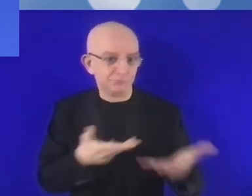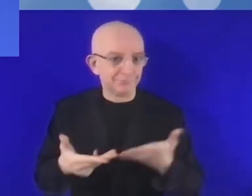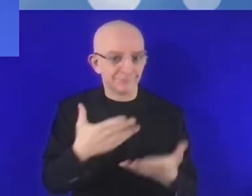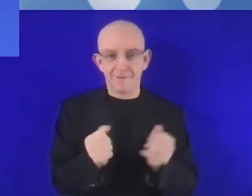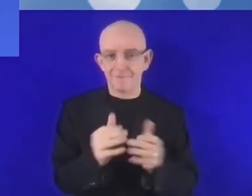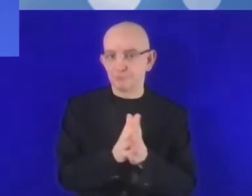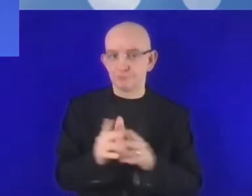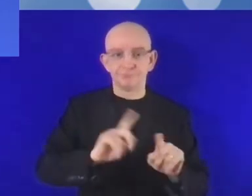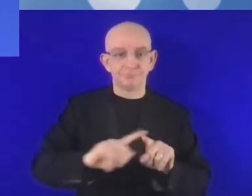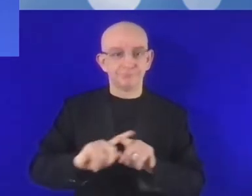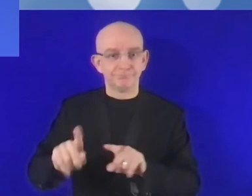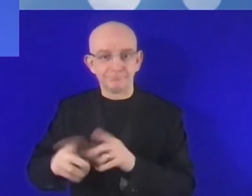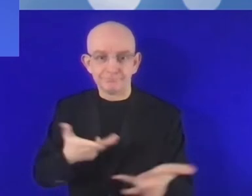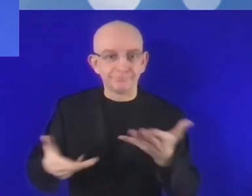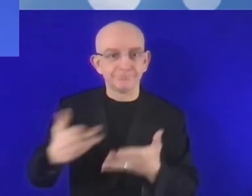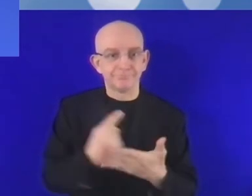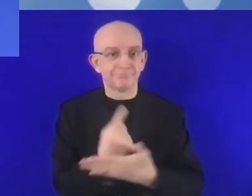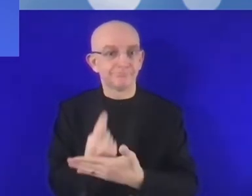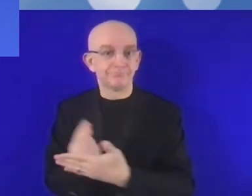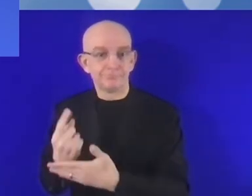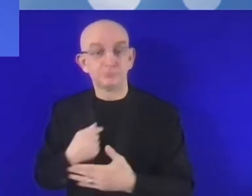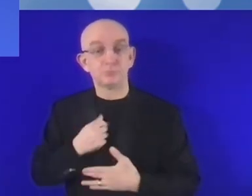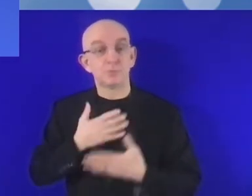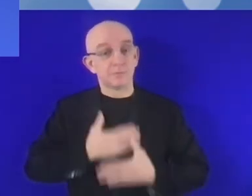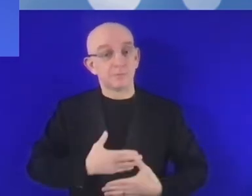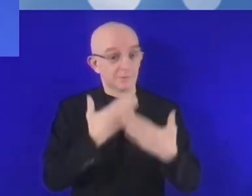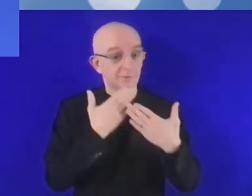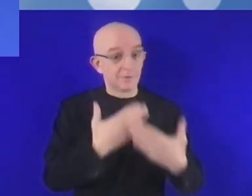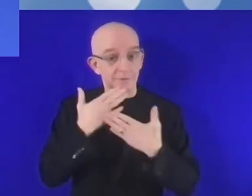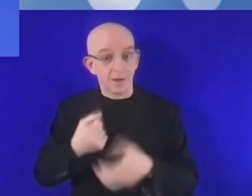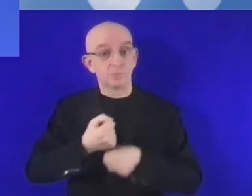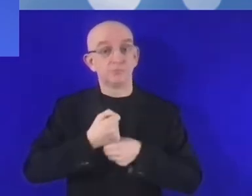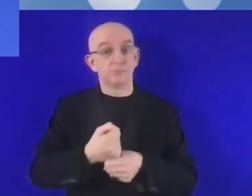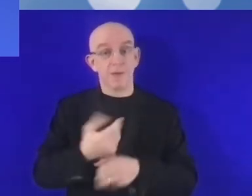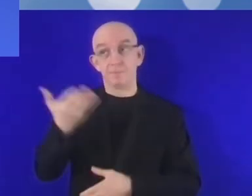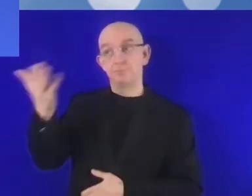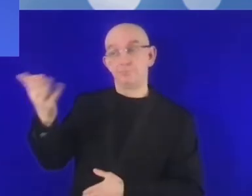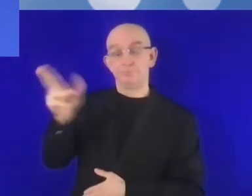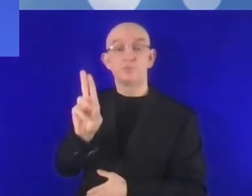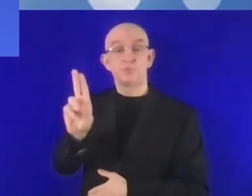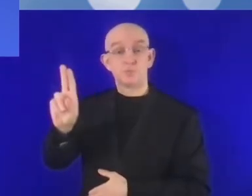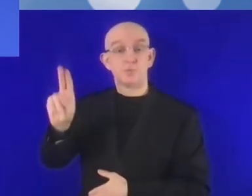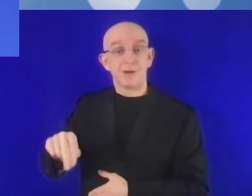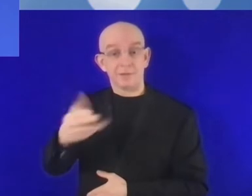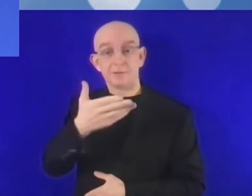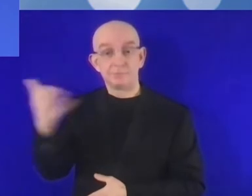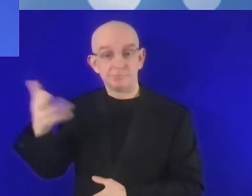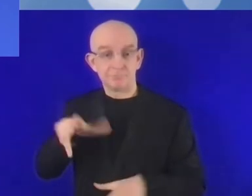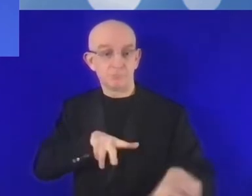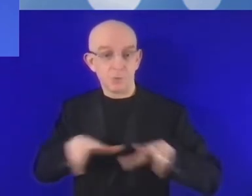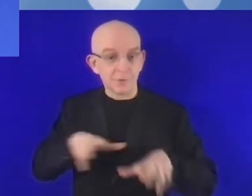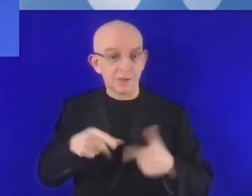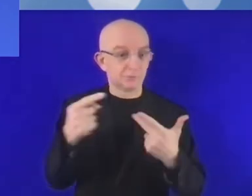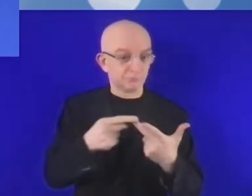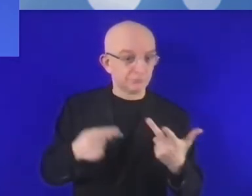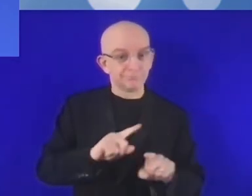الأمم المتحدة بأننا حصلنا على حق إقامة هذا المنتدى Internet Governments Forum،